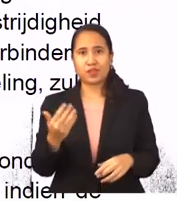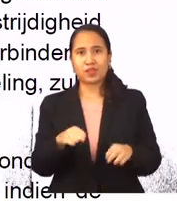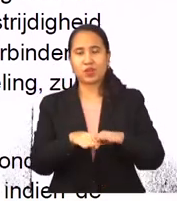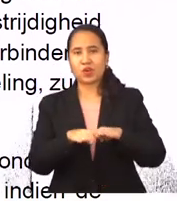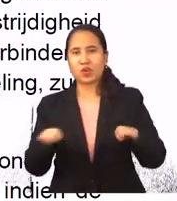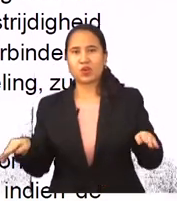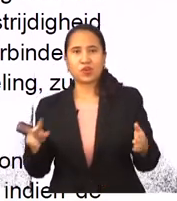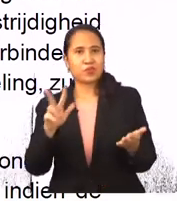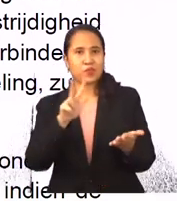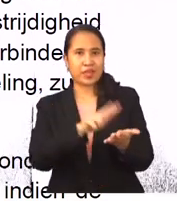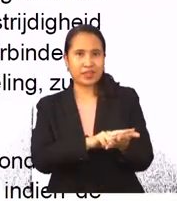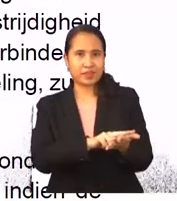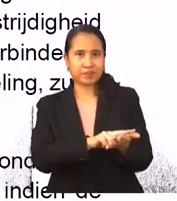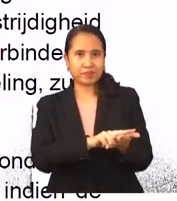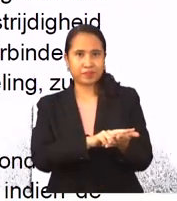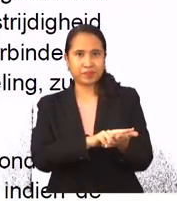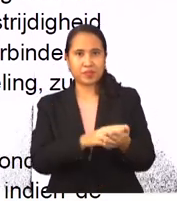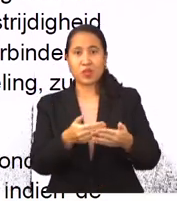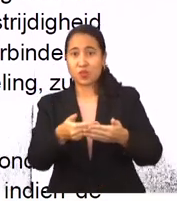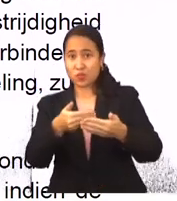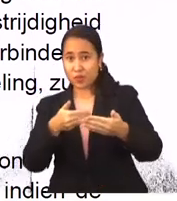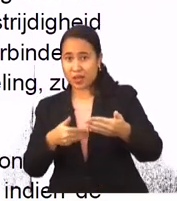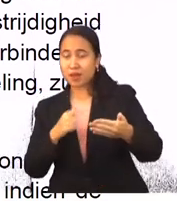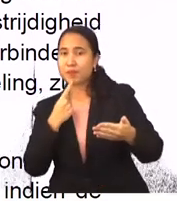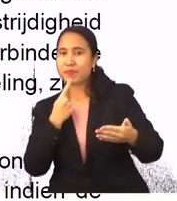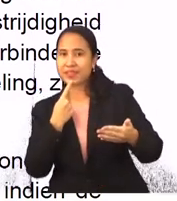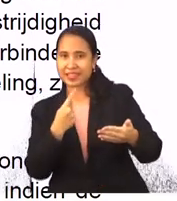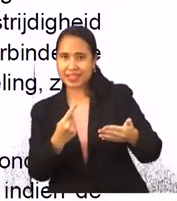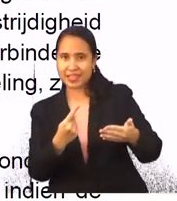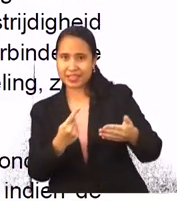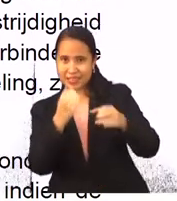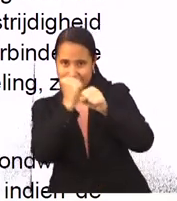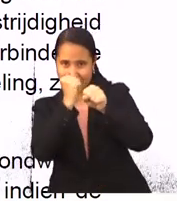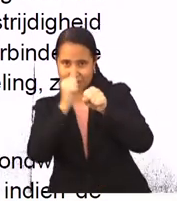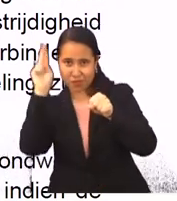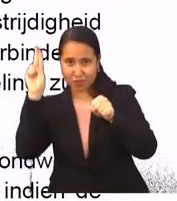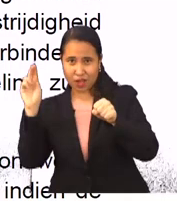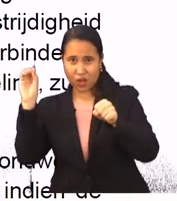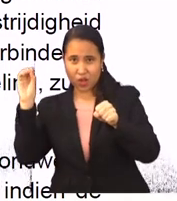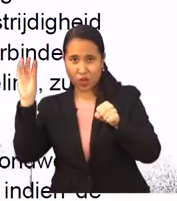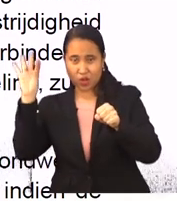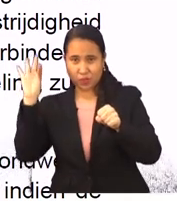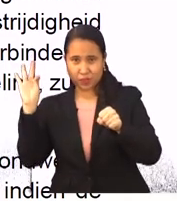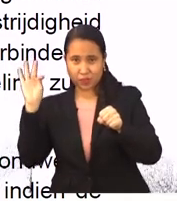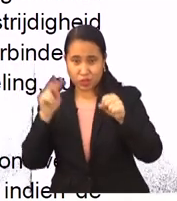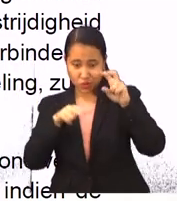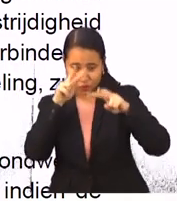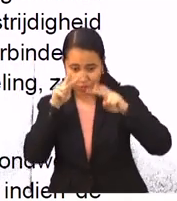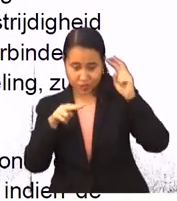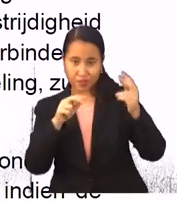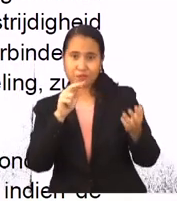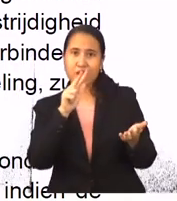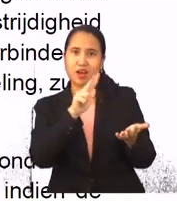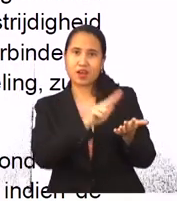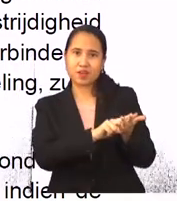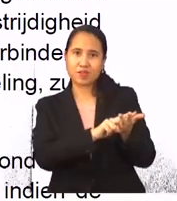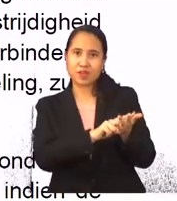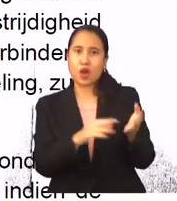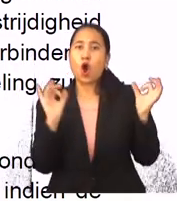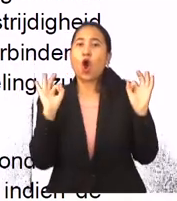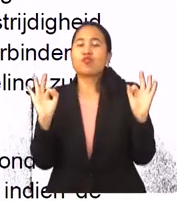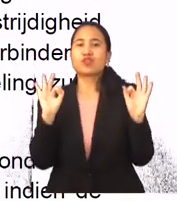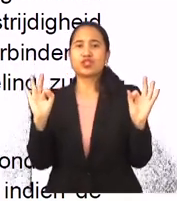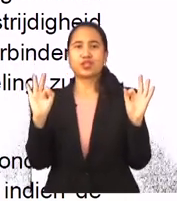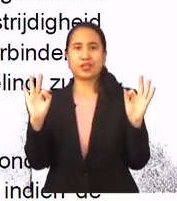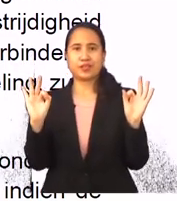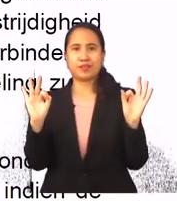grondrechten. Het voorgaande houdt in dat de taakstelling van het hof zich uitstrekt tot toetsing van wetten in formele zin